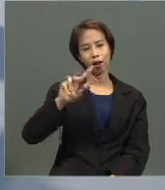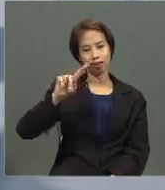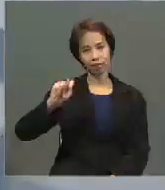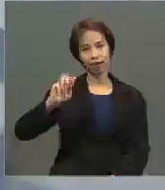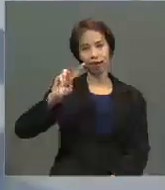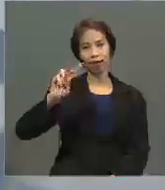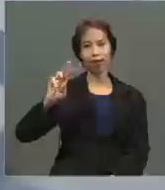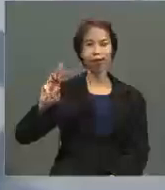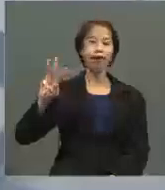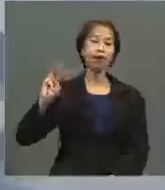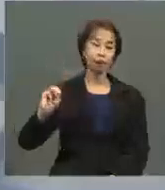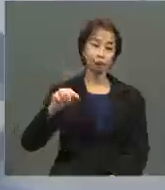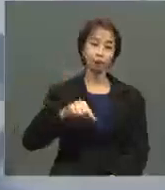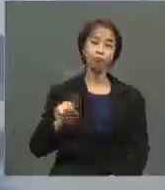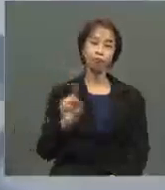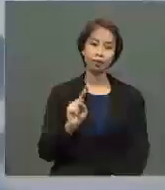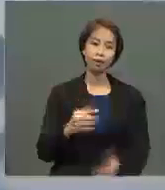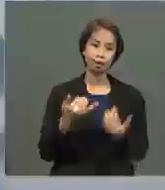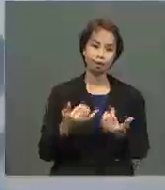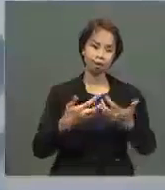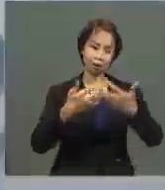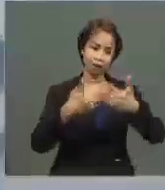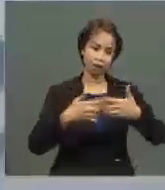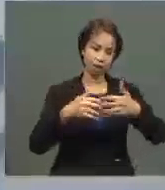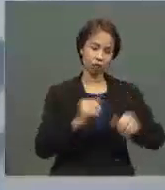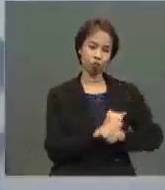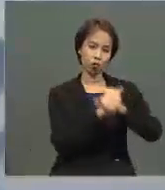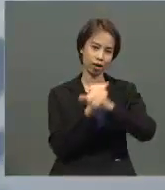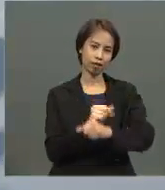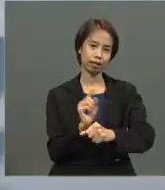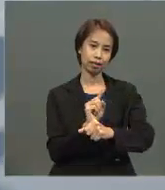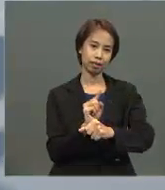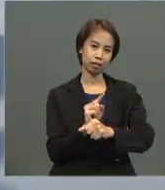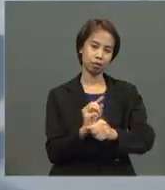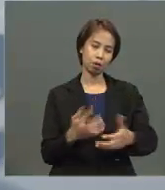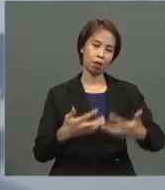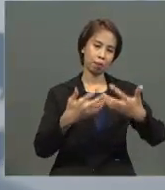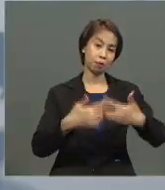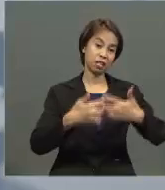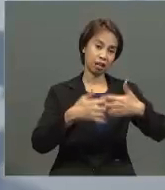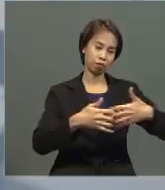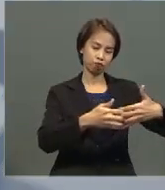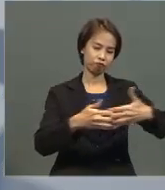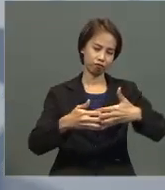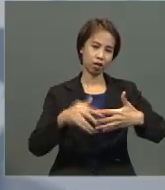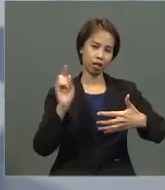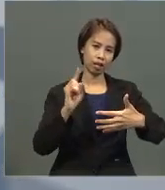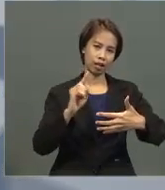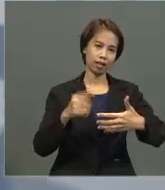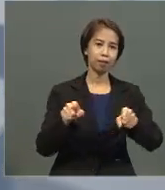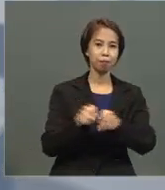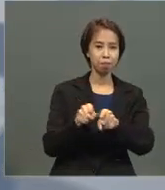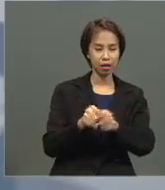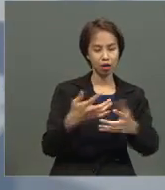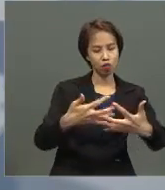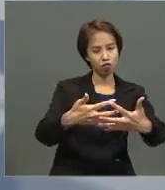วัตกรรมเครื่องอินเตอร์เซปเตอร์นะคะหรือว่าเครื่องกั้นค่ะเขาบอกว่าจะนำมาดักเก็บขยะพลาสติกในแม่น้ำก่อนไหลลงสู่